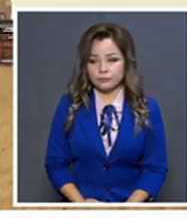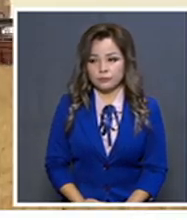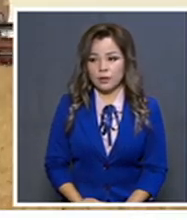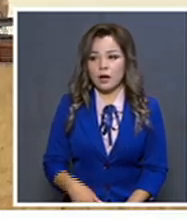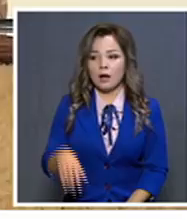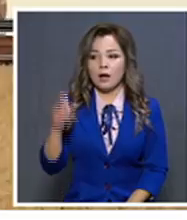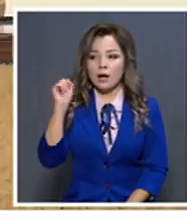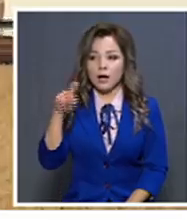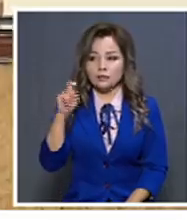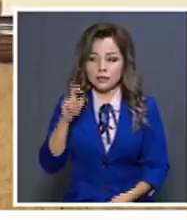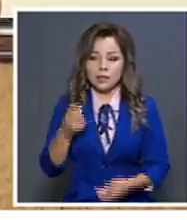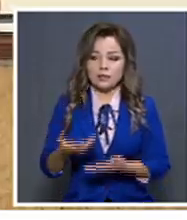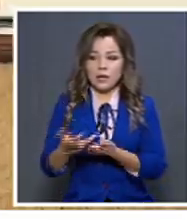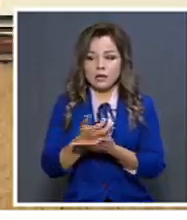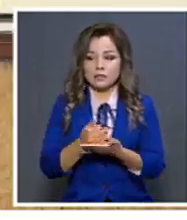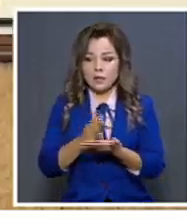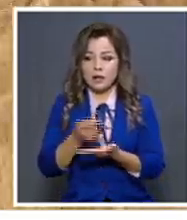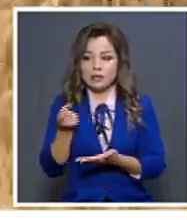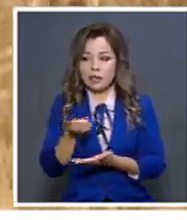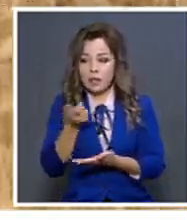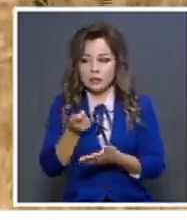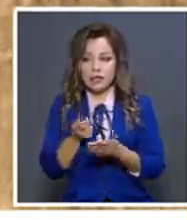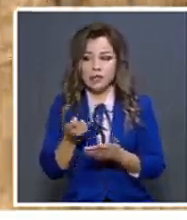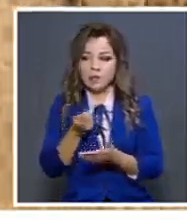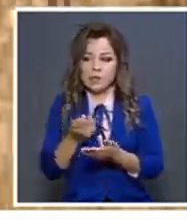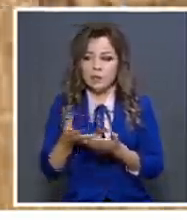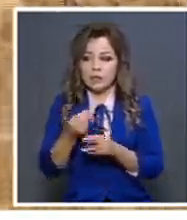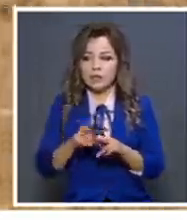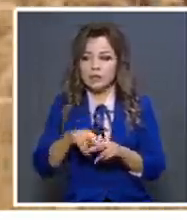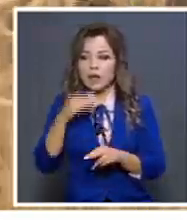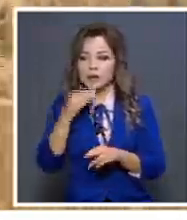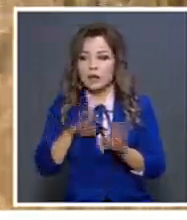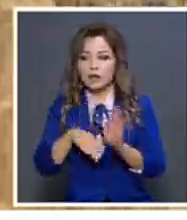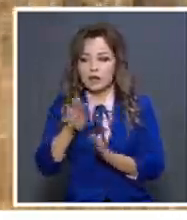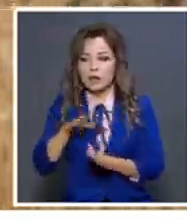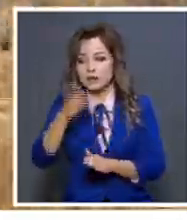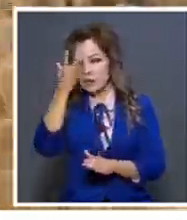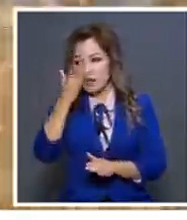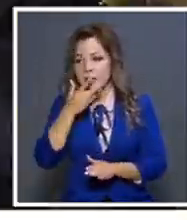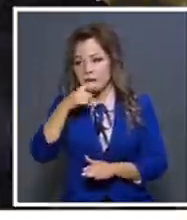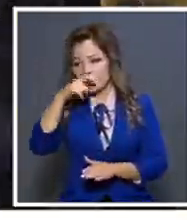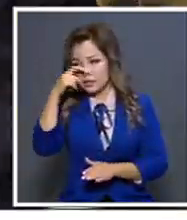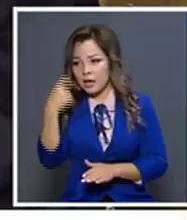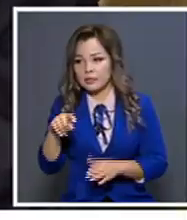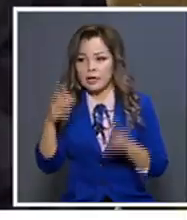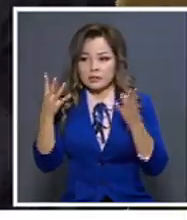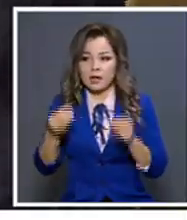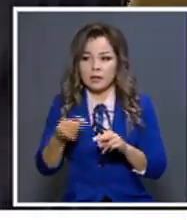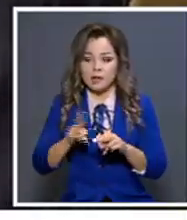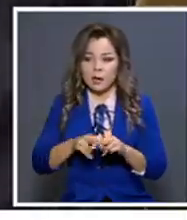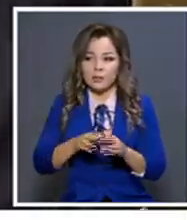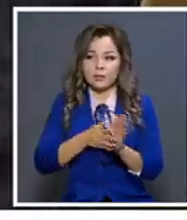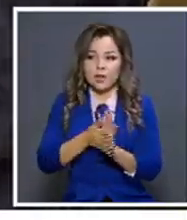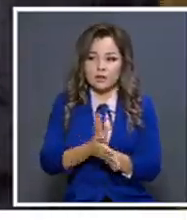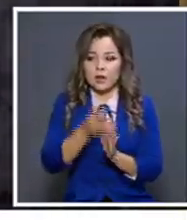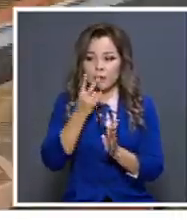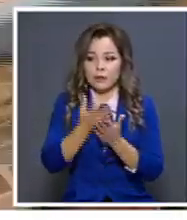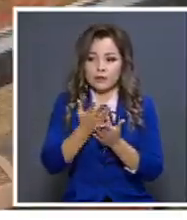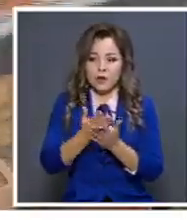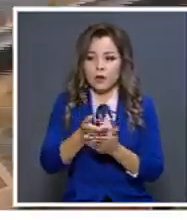Алтын астық ел ірісі деген осы, әсіресе бидай сапасында мін жоқ. Жаз ыстық болғандықтан әбден пісіп жетілді. Қарасаң көзің